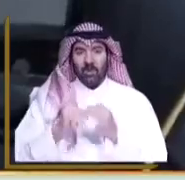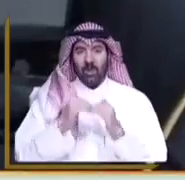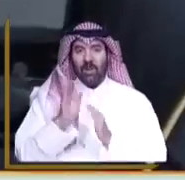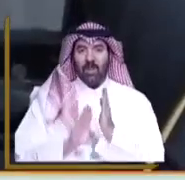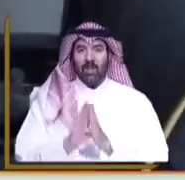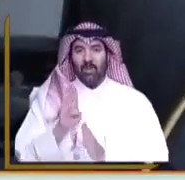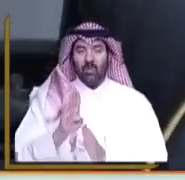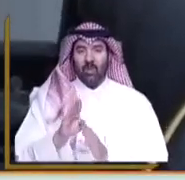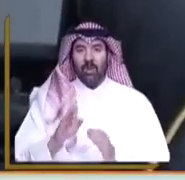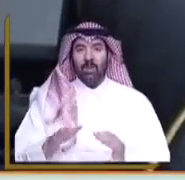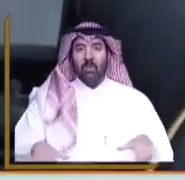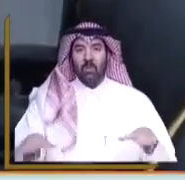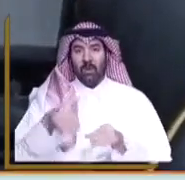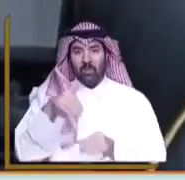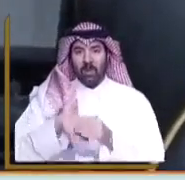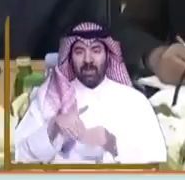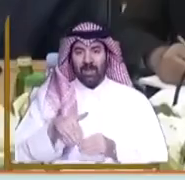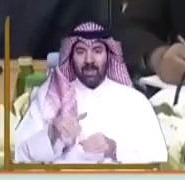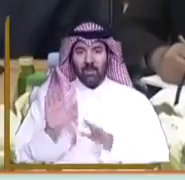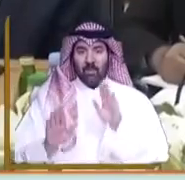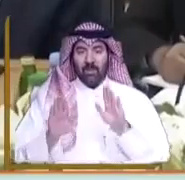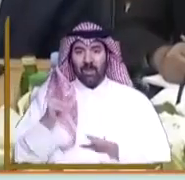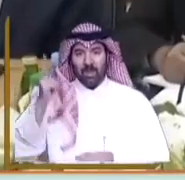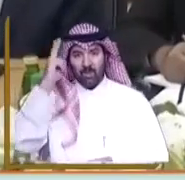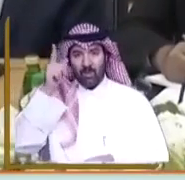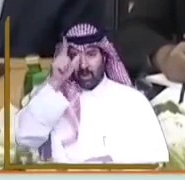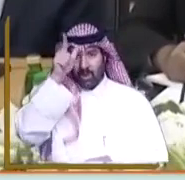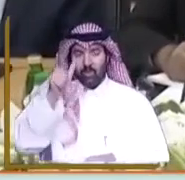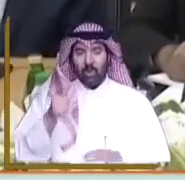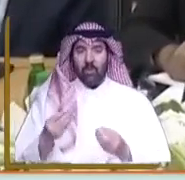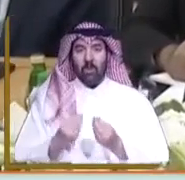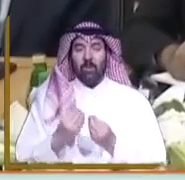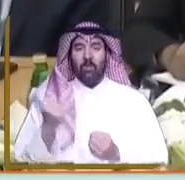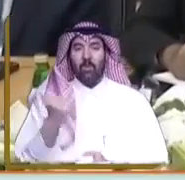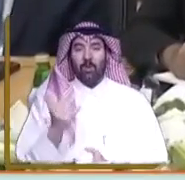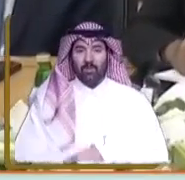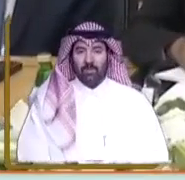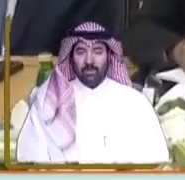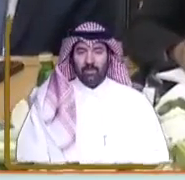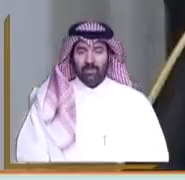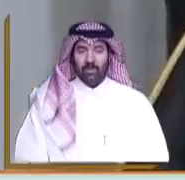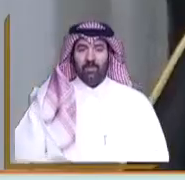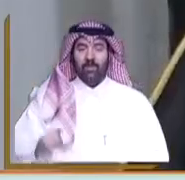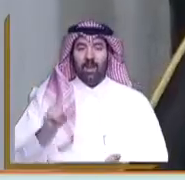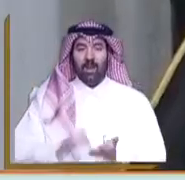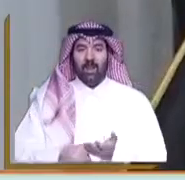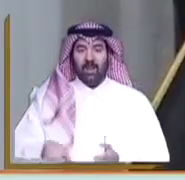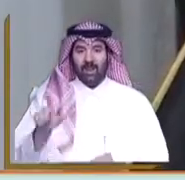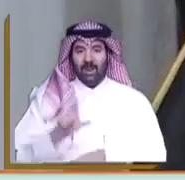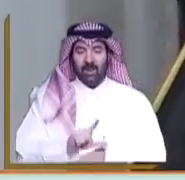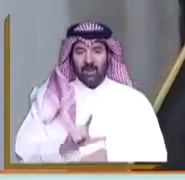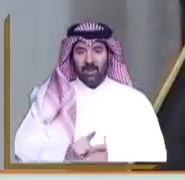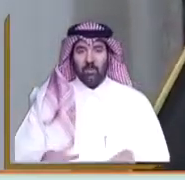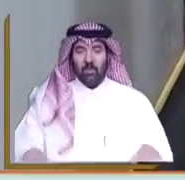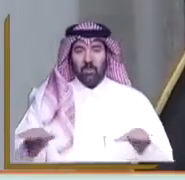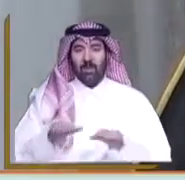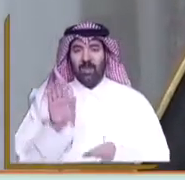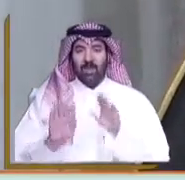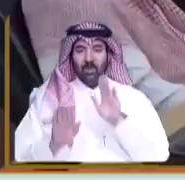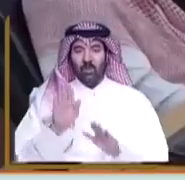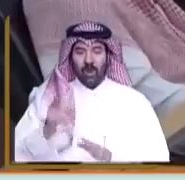العلاقات البرلمانية بين مجلس الشورى ومجلس النواب. من جانبه أكد رئيس مجلس الشورى على ما تشكله